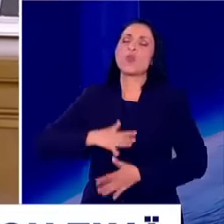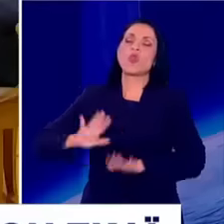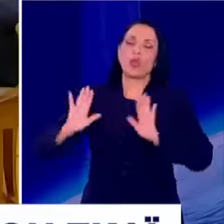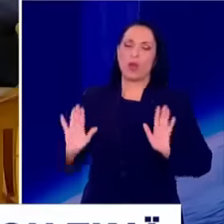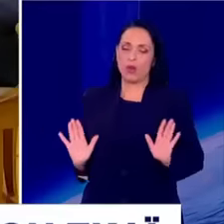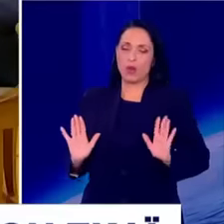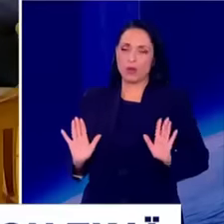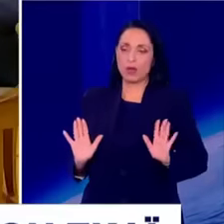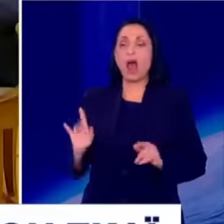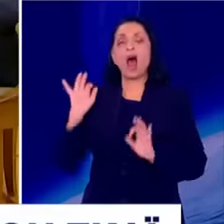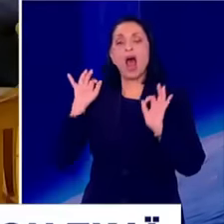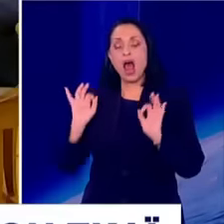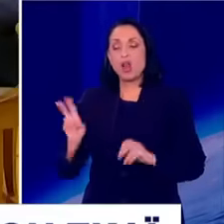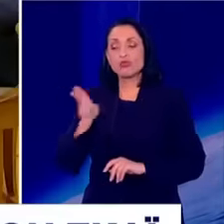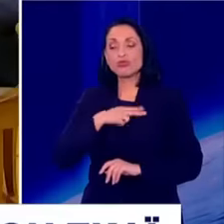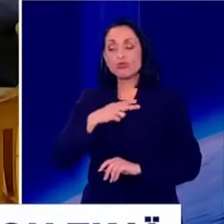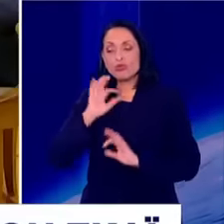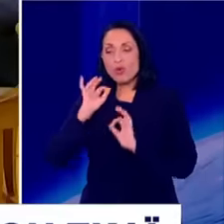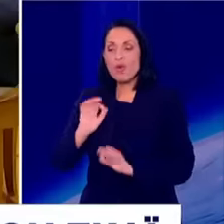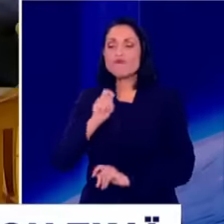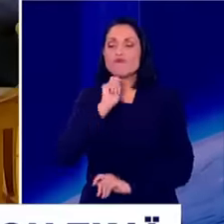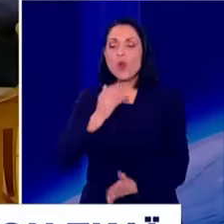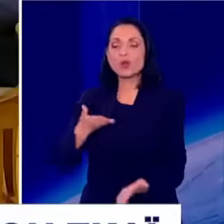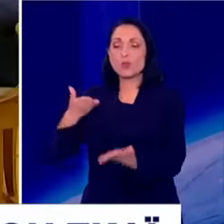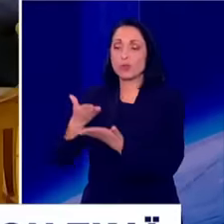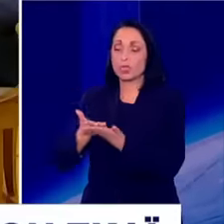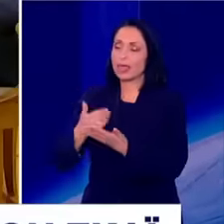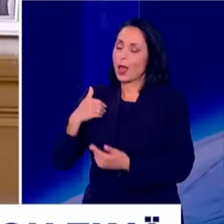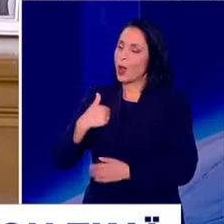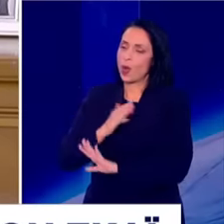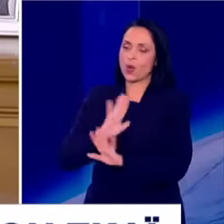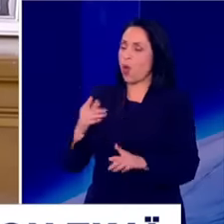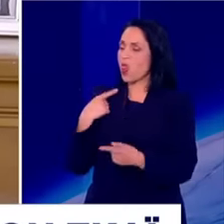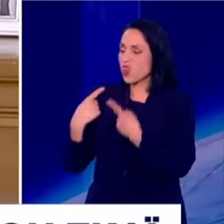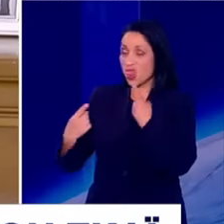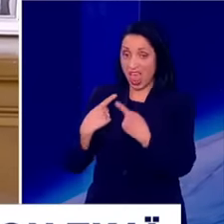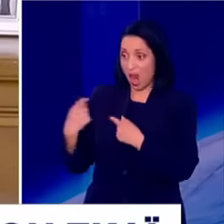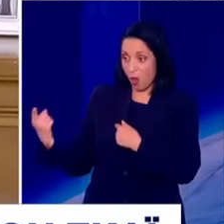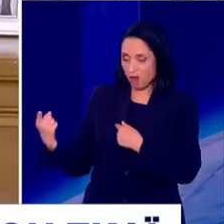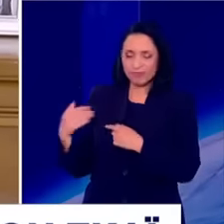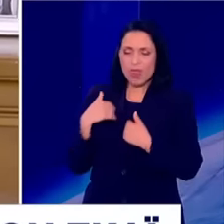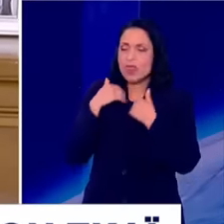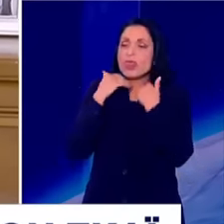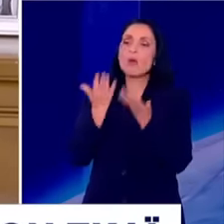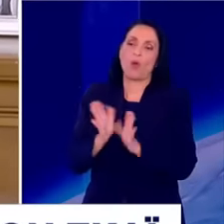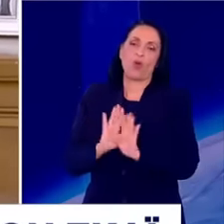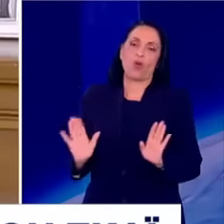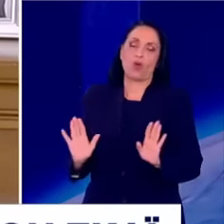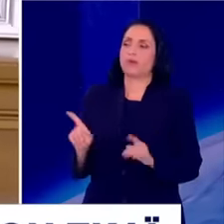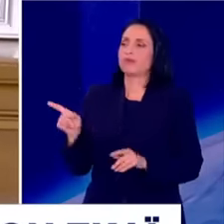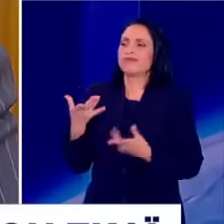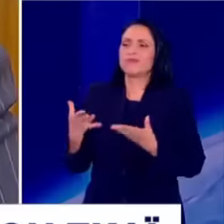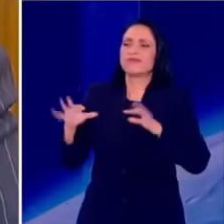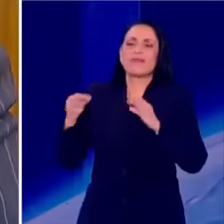πολιτική, αλλά σε συγκροτημένη πολιτική πρόταση δυσκολεύομαι να κάνω διάλογο με κάτι το οποίο δεν έχει αρχή, μέση και